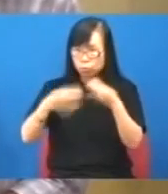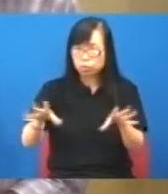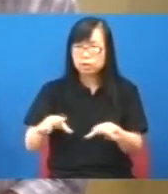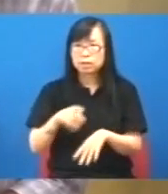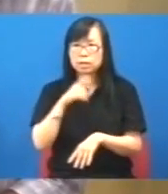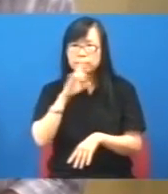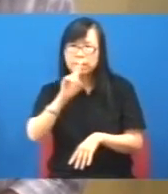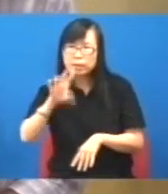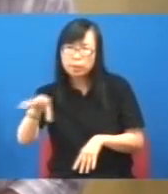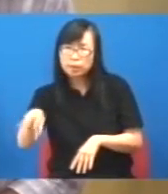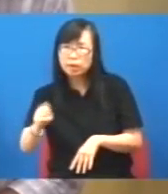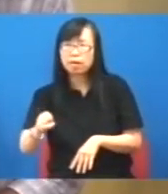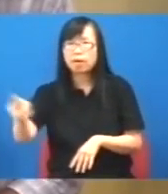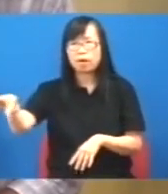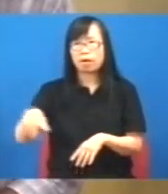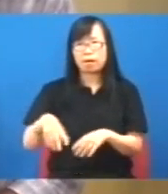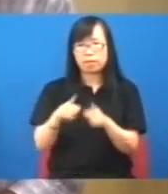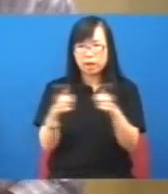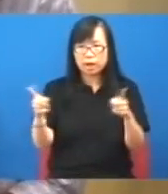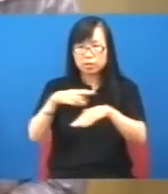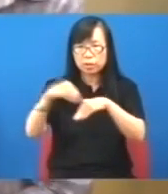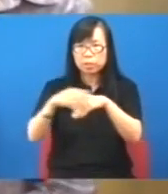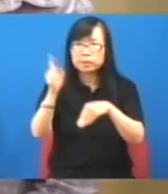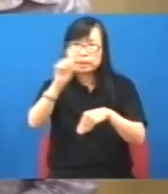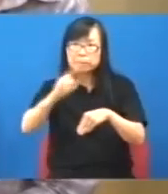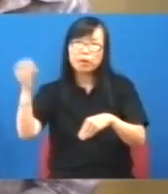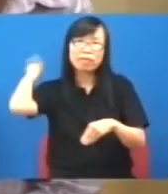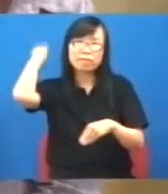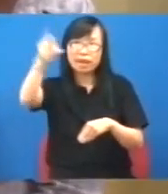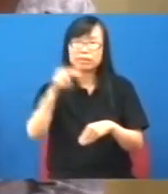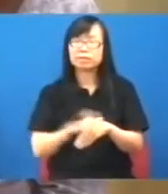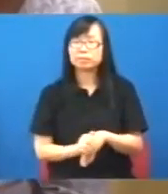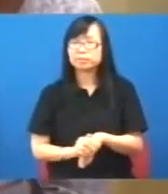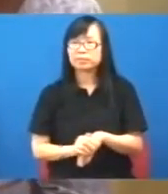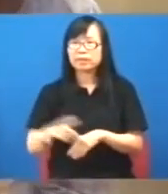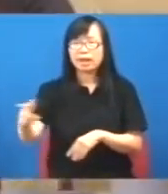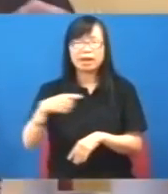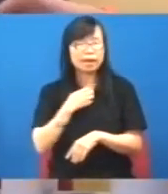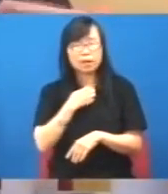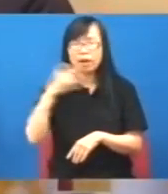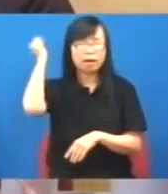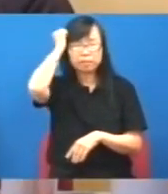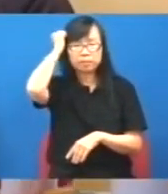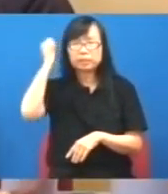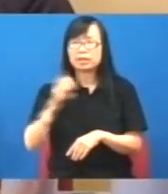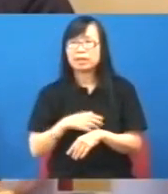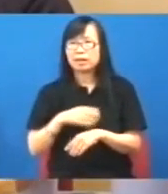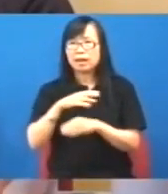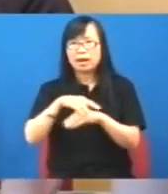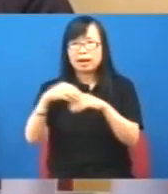咧？咁可能一陣間咧，阿長妹就會示範咧點樣掉蕉。咁一個 呢個好難嘅，即係蕉皮